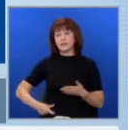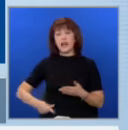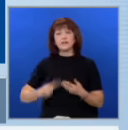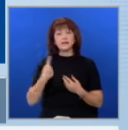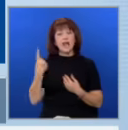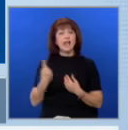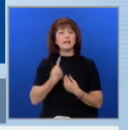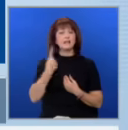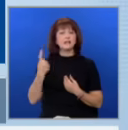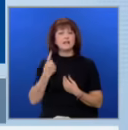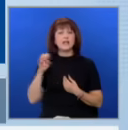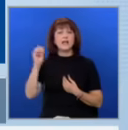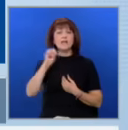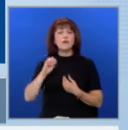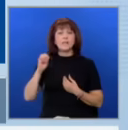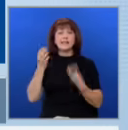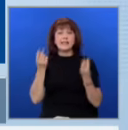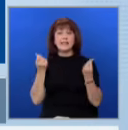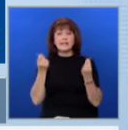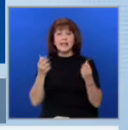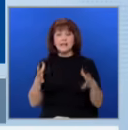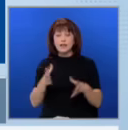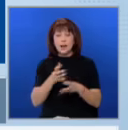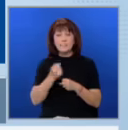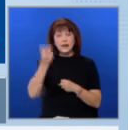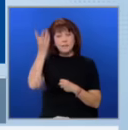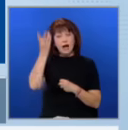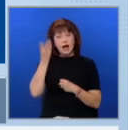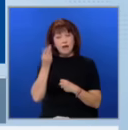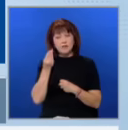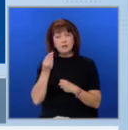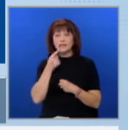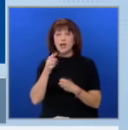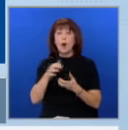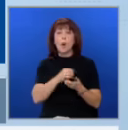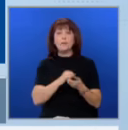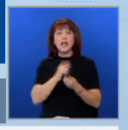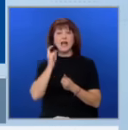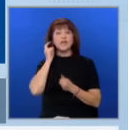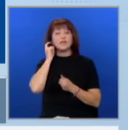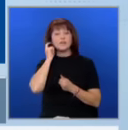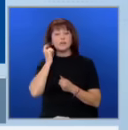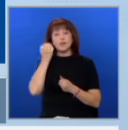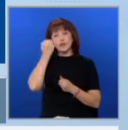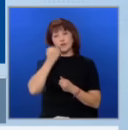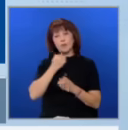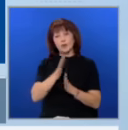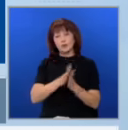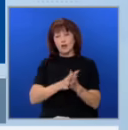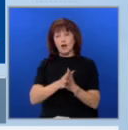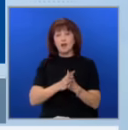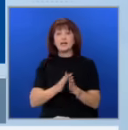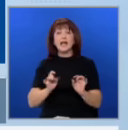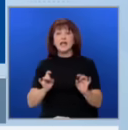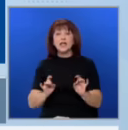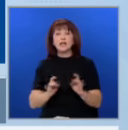и европейските ценности, да намираме каузите, които ни обединяват, в името на добруването на хората и новото